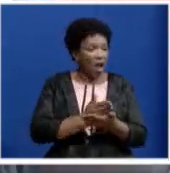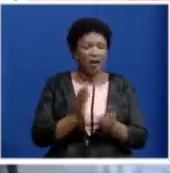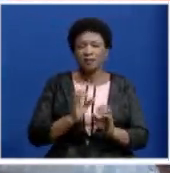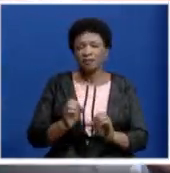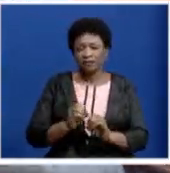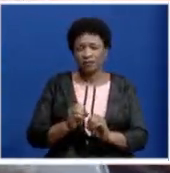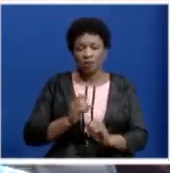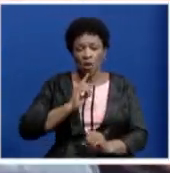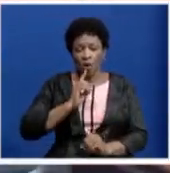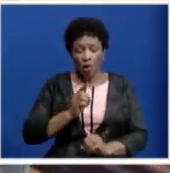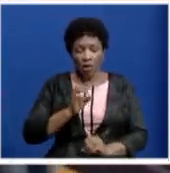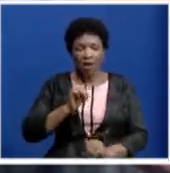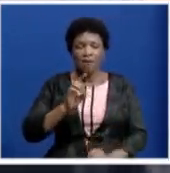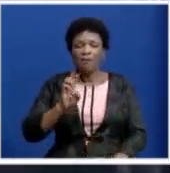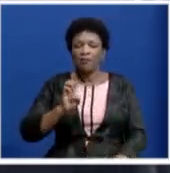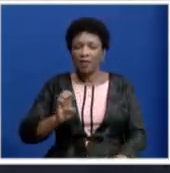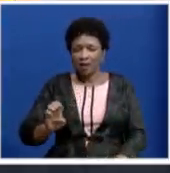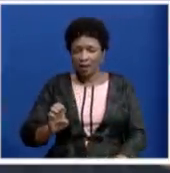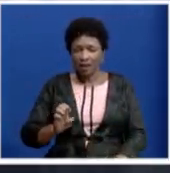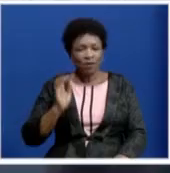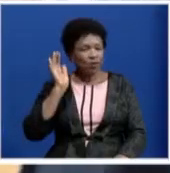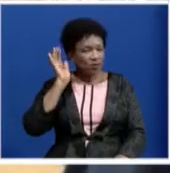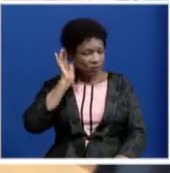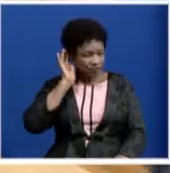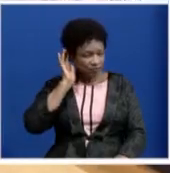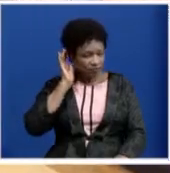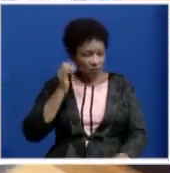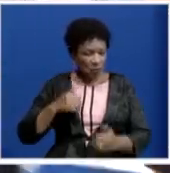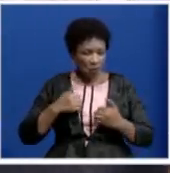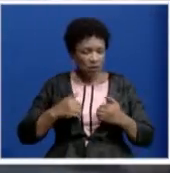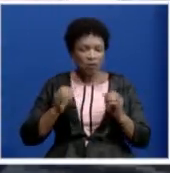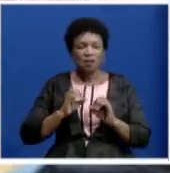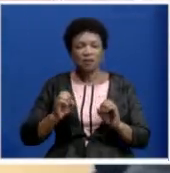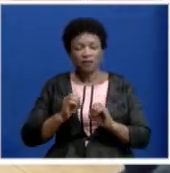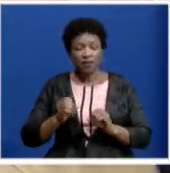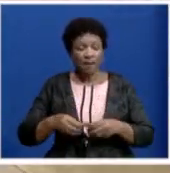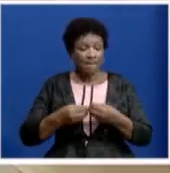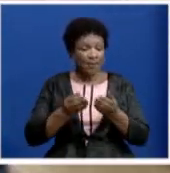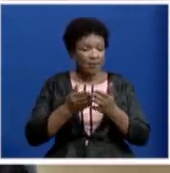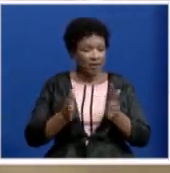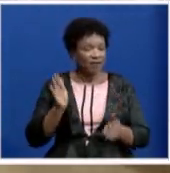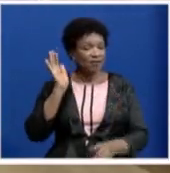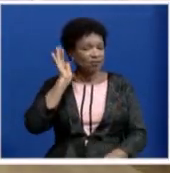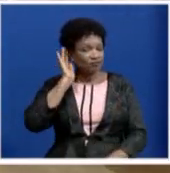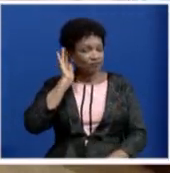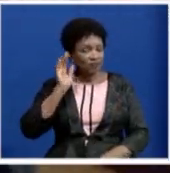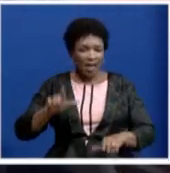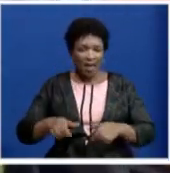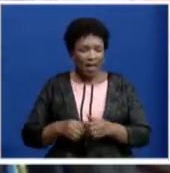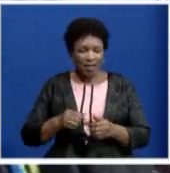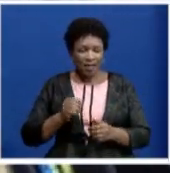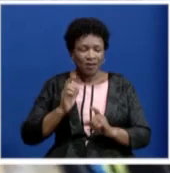hoja ya ku halim na wenz hawak amesa hana masaka kamba wala nafasi ya kus lakini hawaki